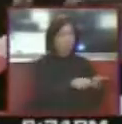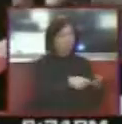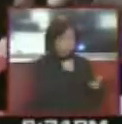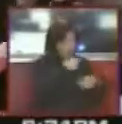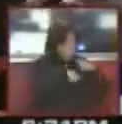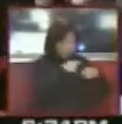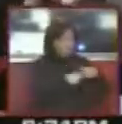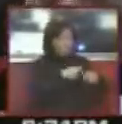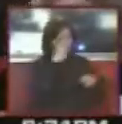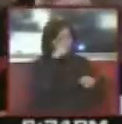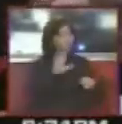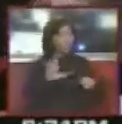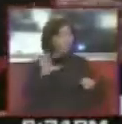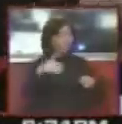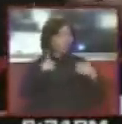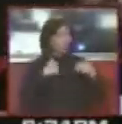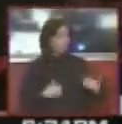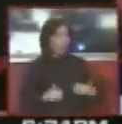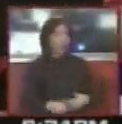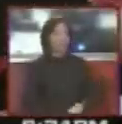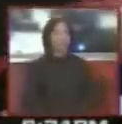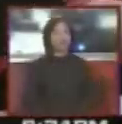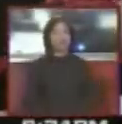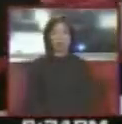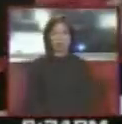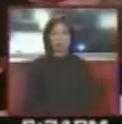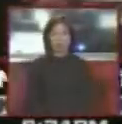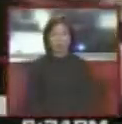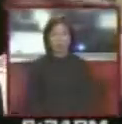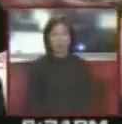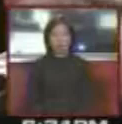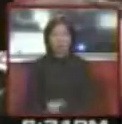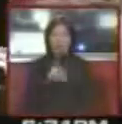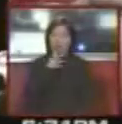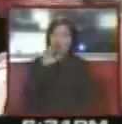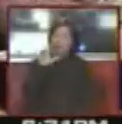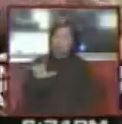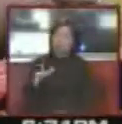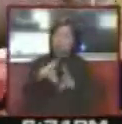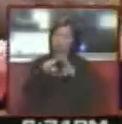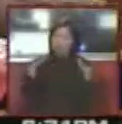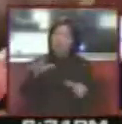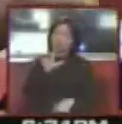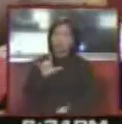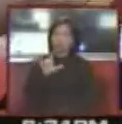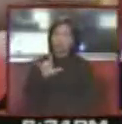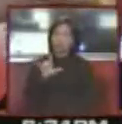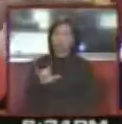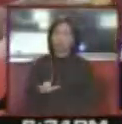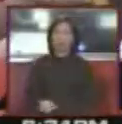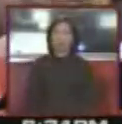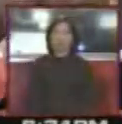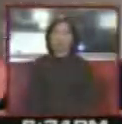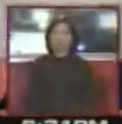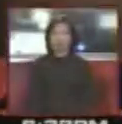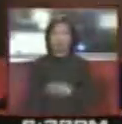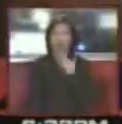Ana, wala mahala ni Mama. Sorry, hindi kita nasama,